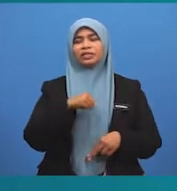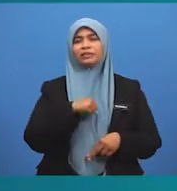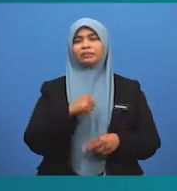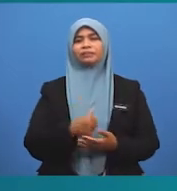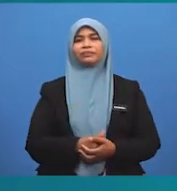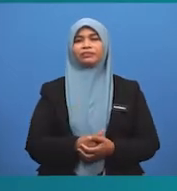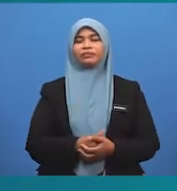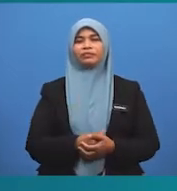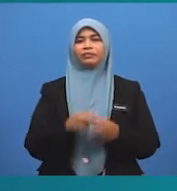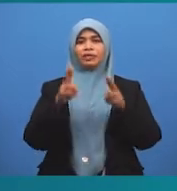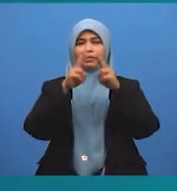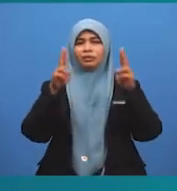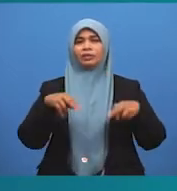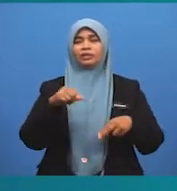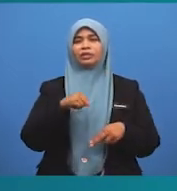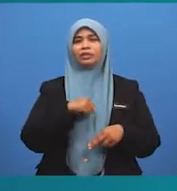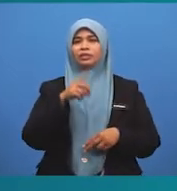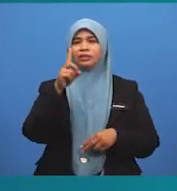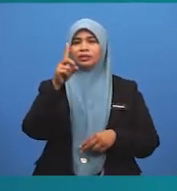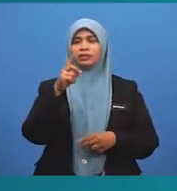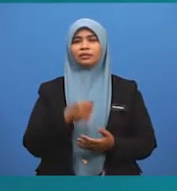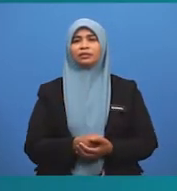diri. Uji diri satu.